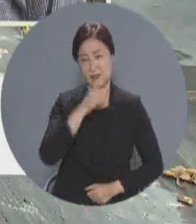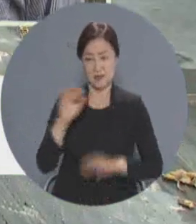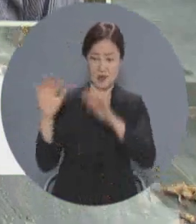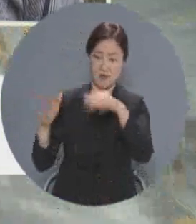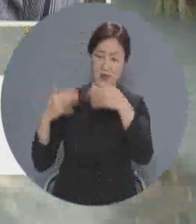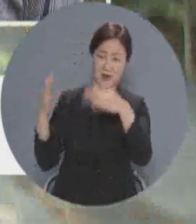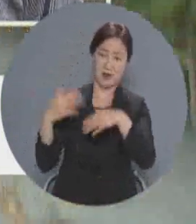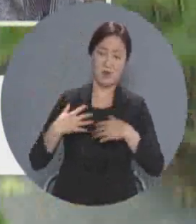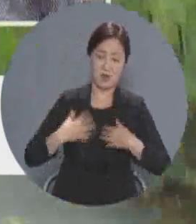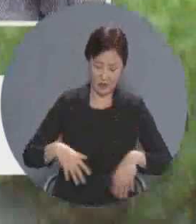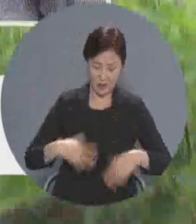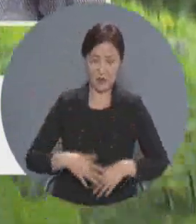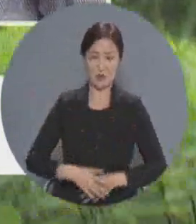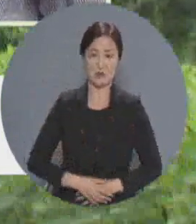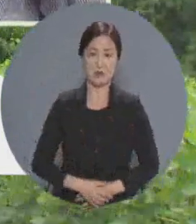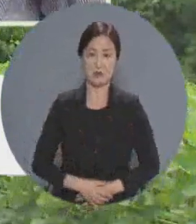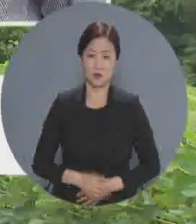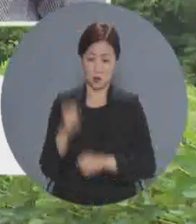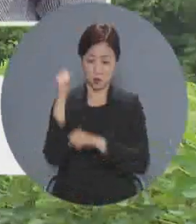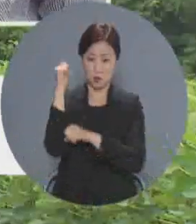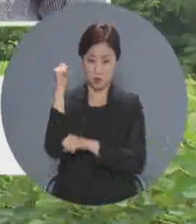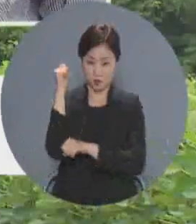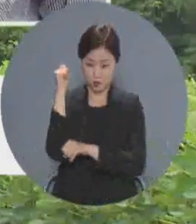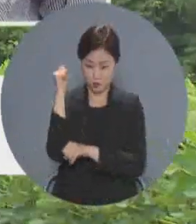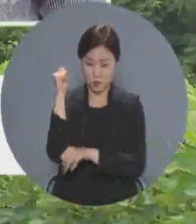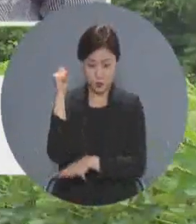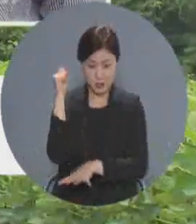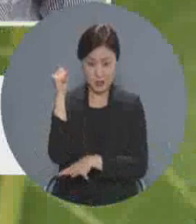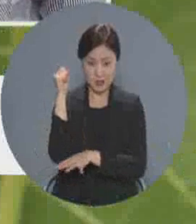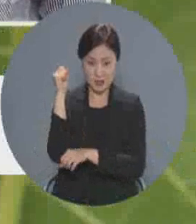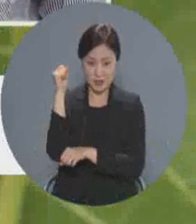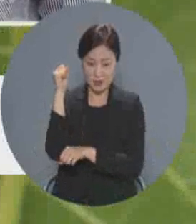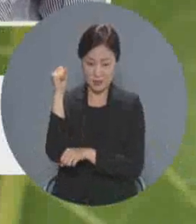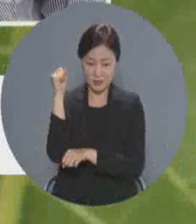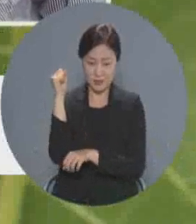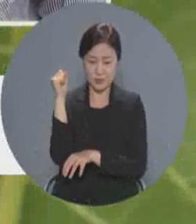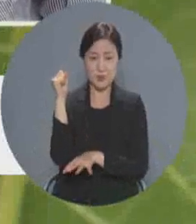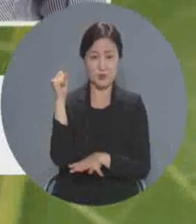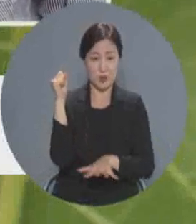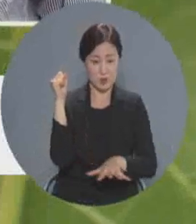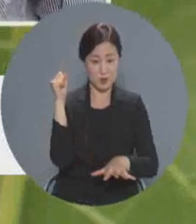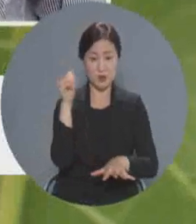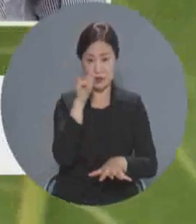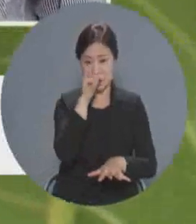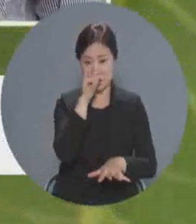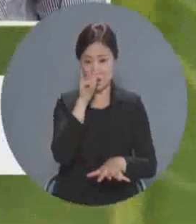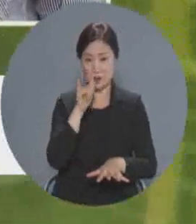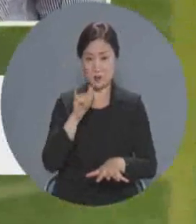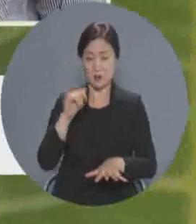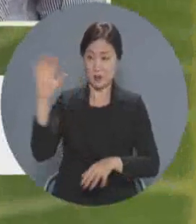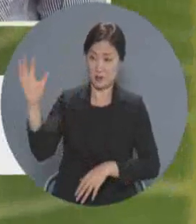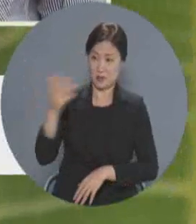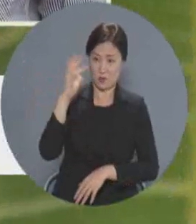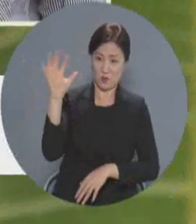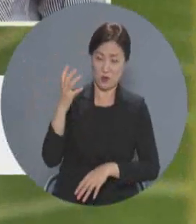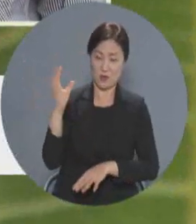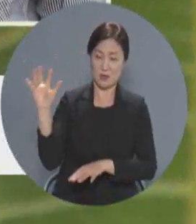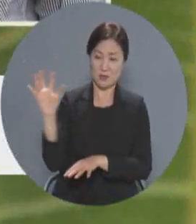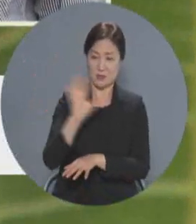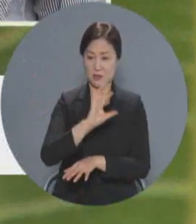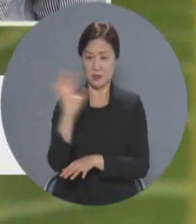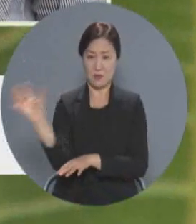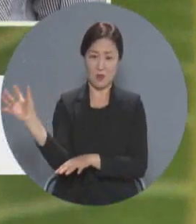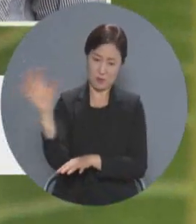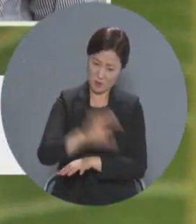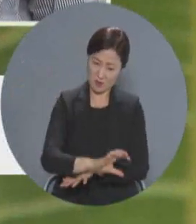바람에 취약하고 그 뿌리가 한 뼘 정도나 정도에서 지금 옆에 퍼지고 있어요. 그래서 태풍이 많이 불고